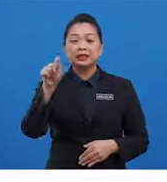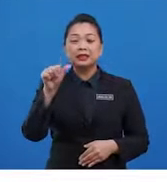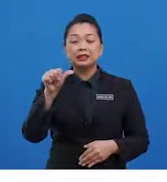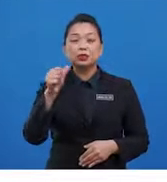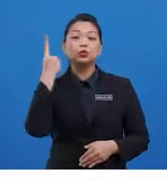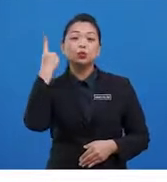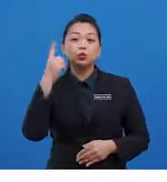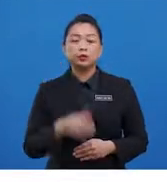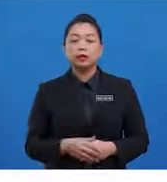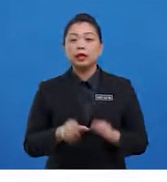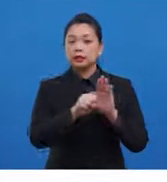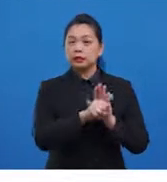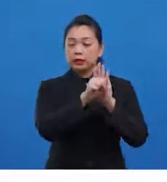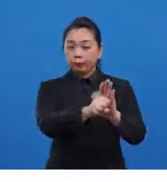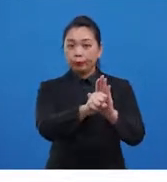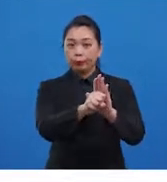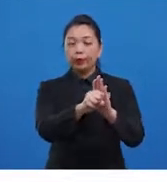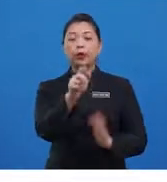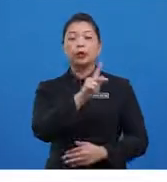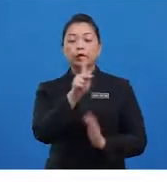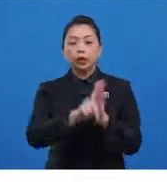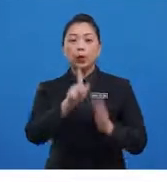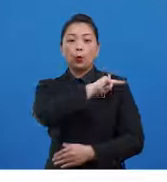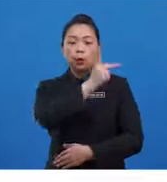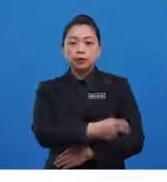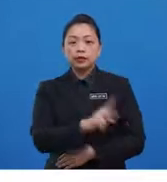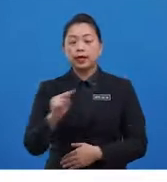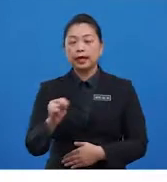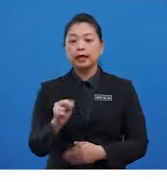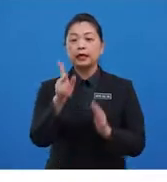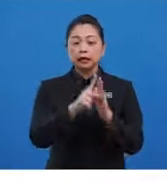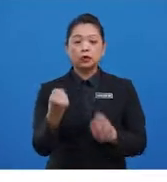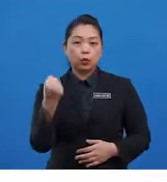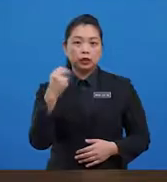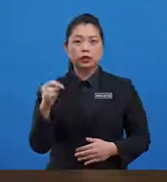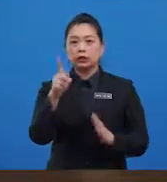simbol kekuasaan, kekuatan dan kebesaran.